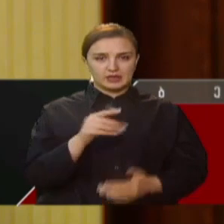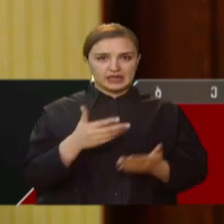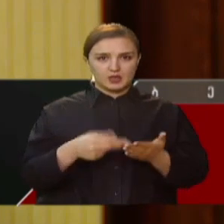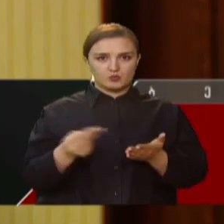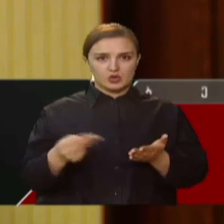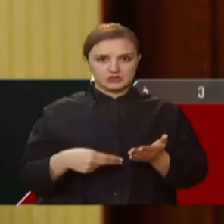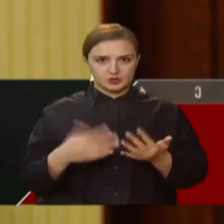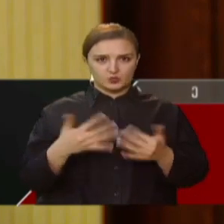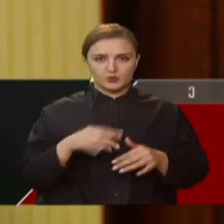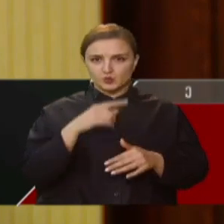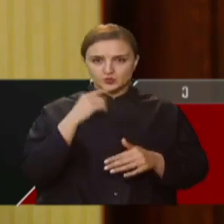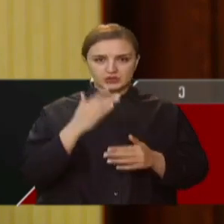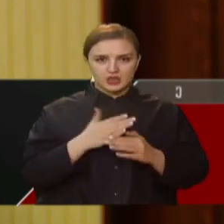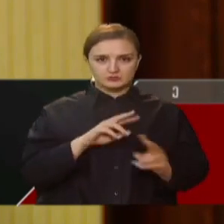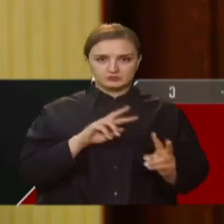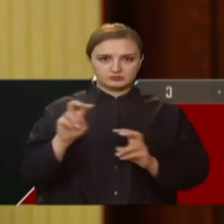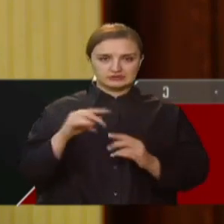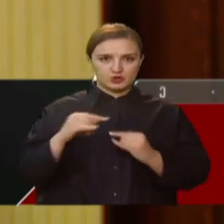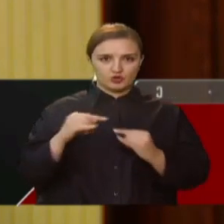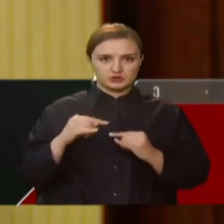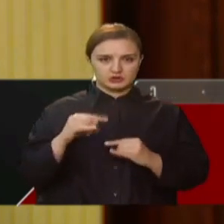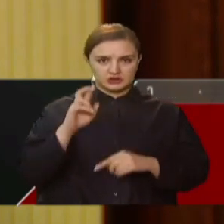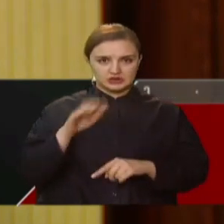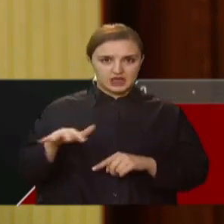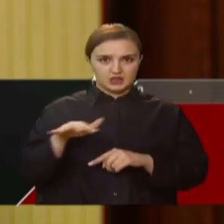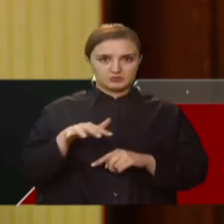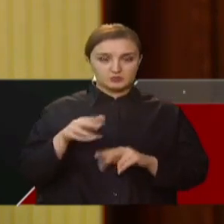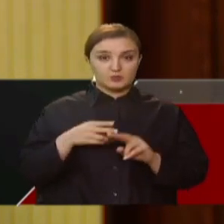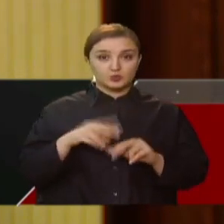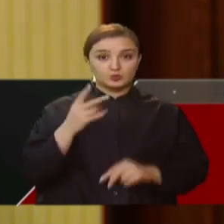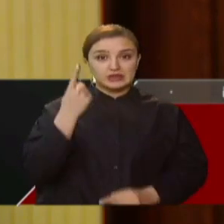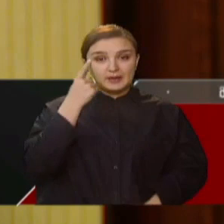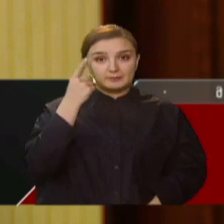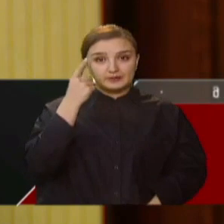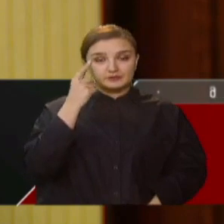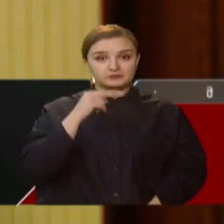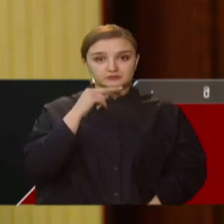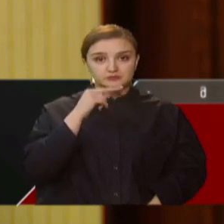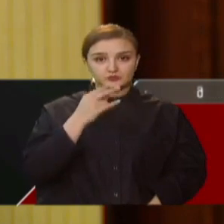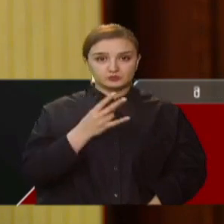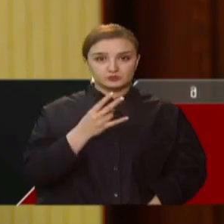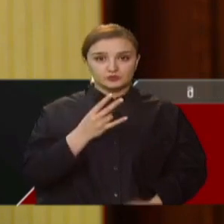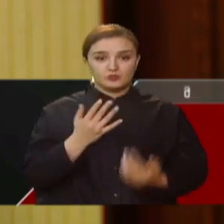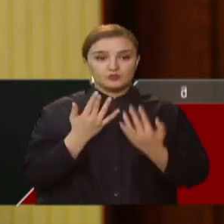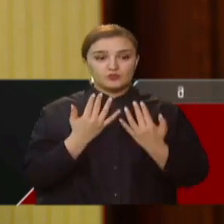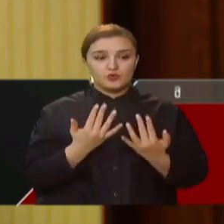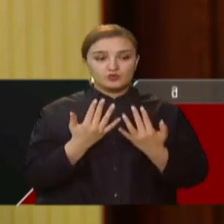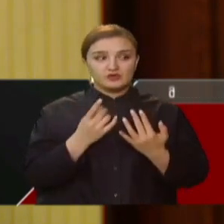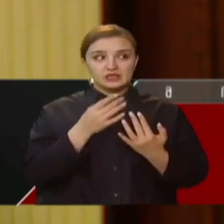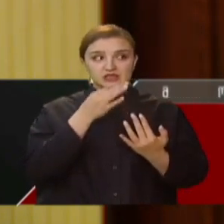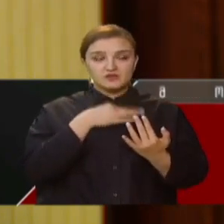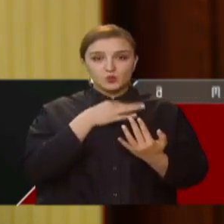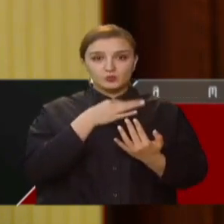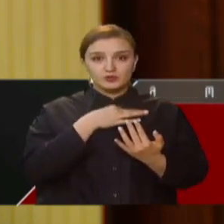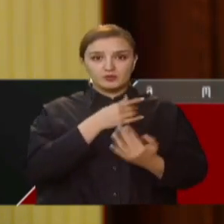muacera, imasrom, ruseti aris teroristi, kvekana. Amitom unda da pikrden. Radkva unda izmotom nebi rasac kutavazob,